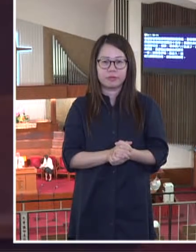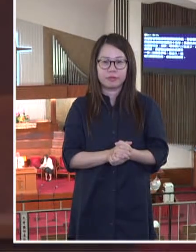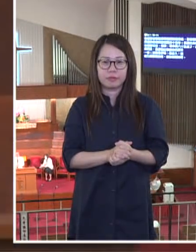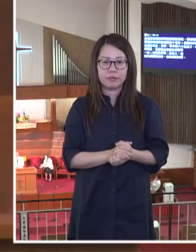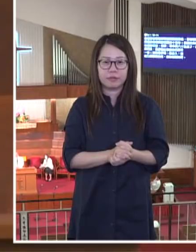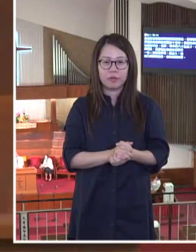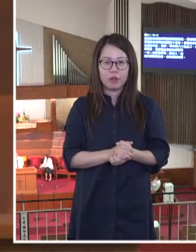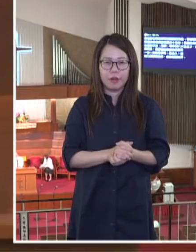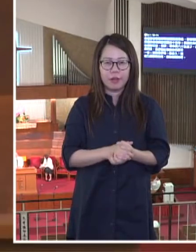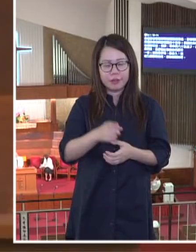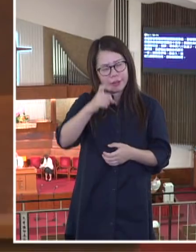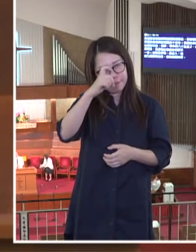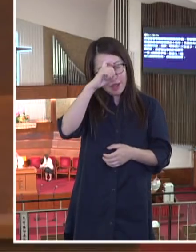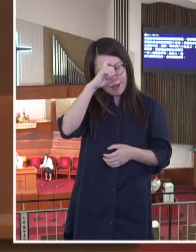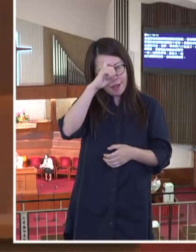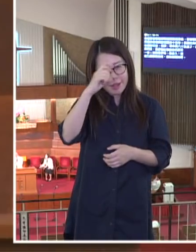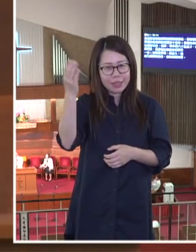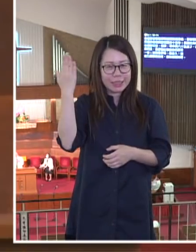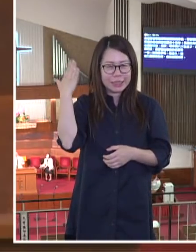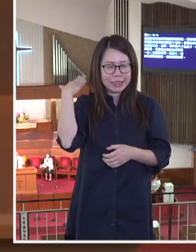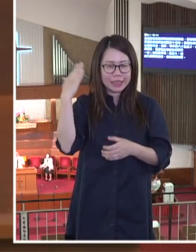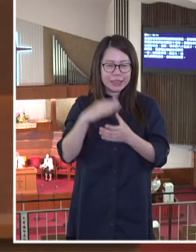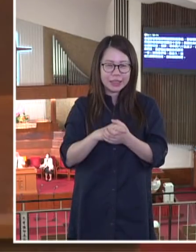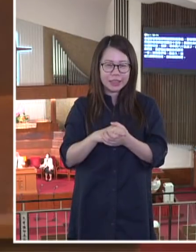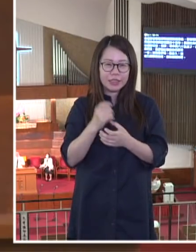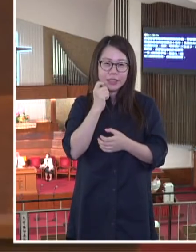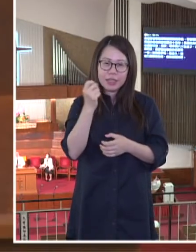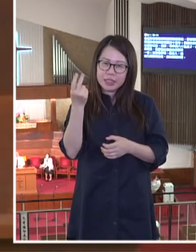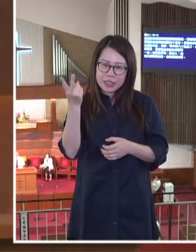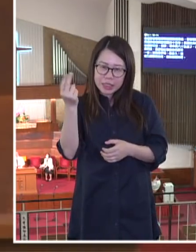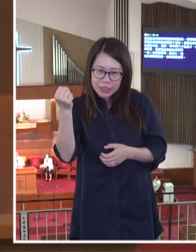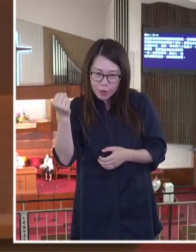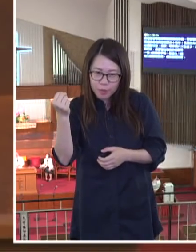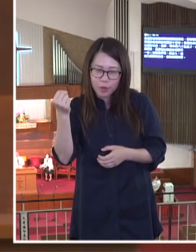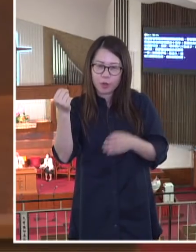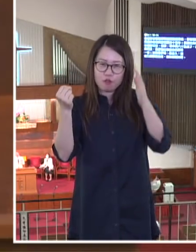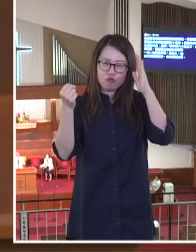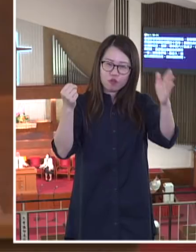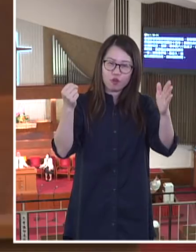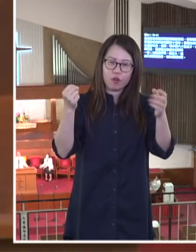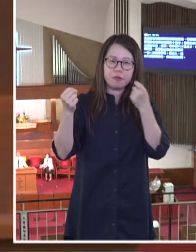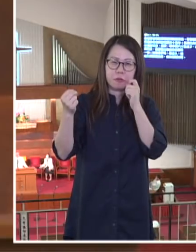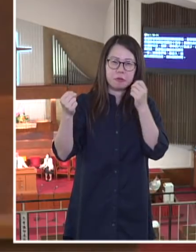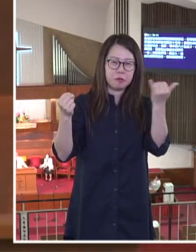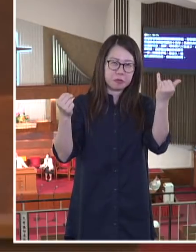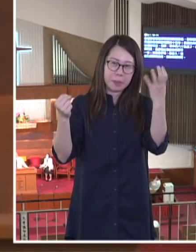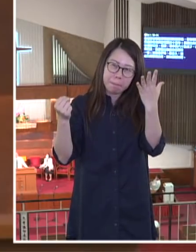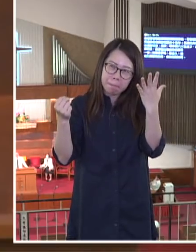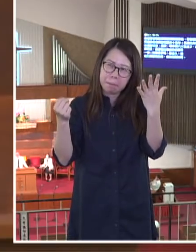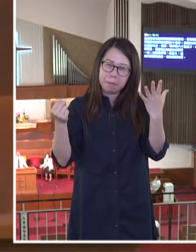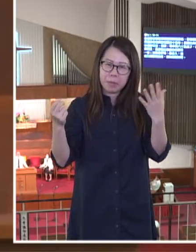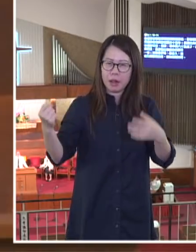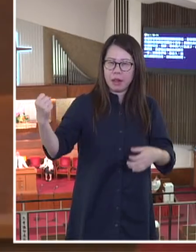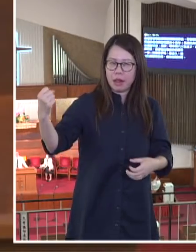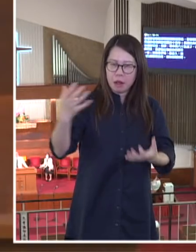第二日啦，你记得你20岁嘅时候同你65岁嘅时候呢，你相比一下你嘅体能啊，你嘅能力呢，大概即係系